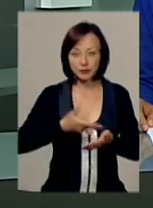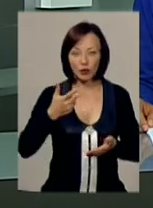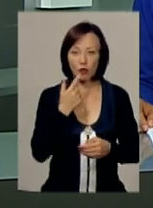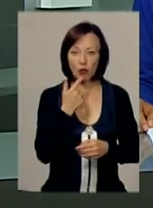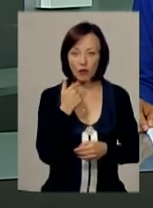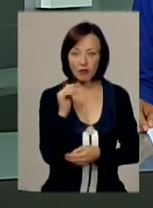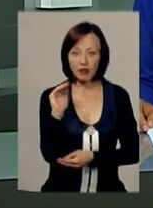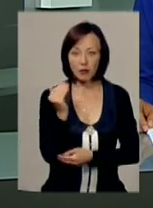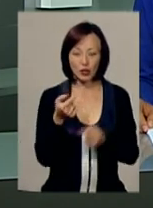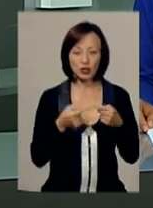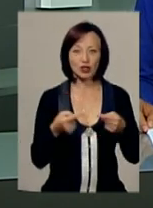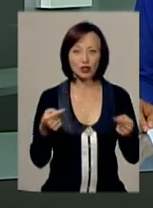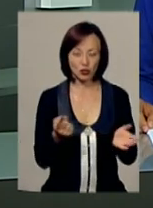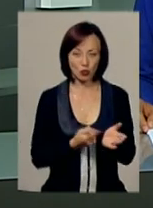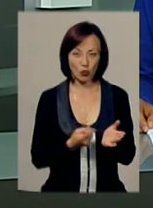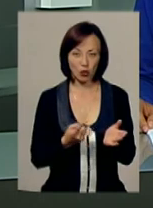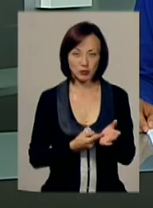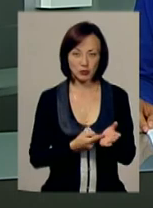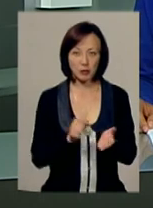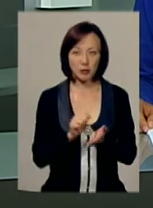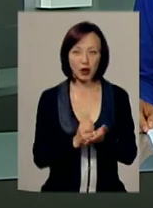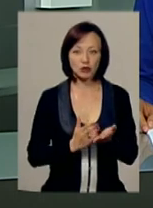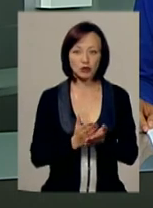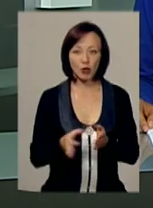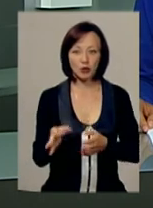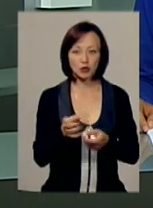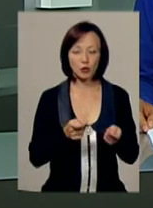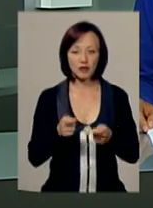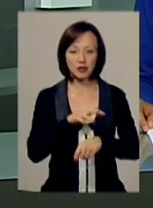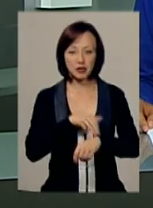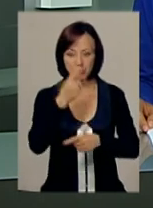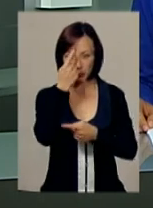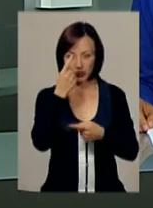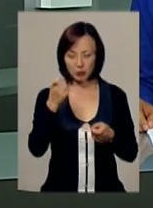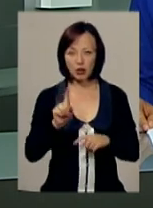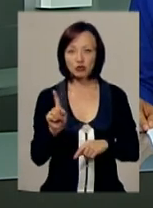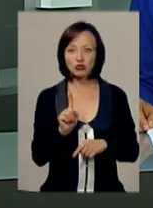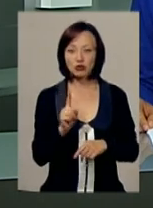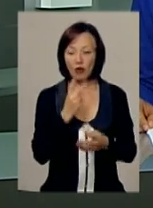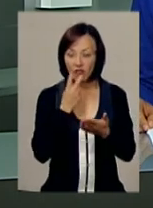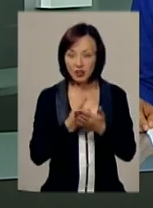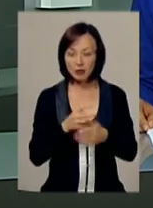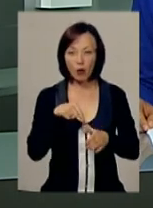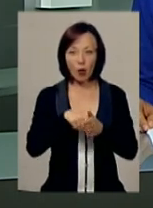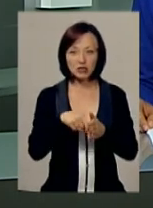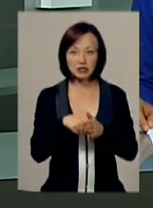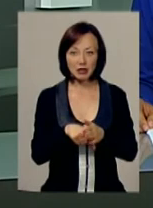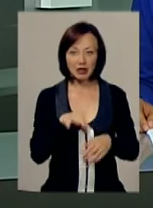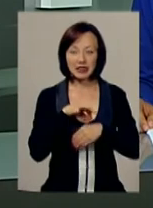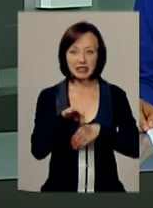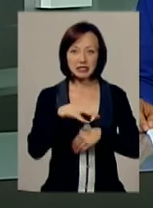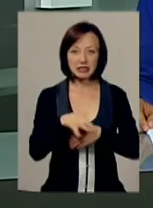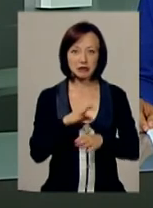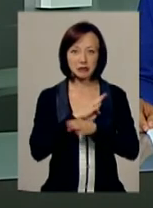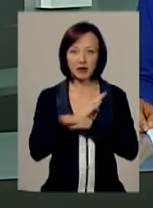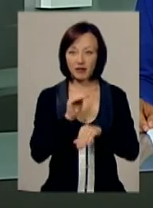немовляти та інші речові докази. У прес-службі обласного управління міліції повідомляють, що видимих ознак насильної смерті на тілі